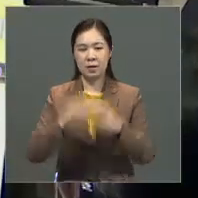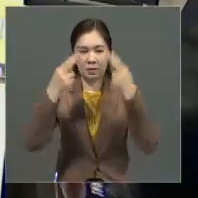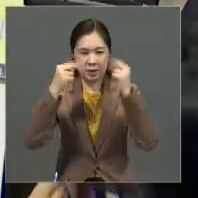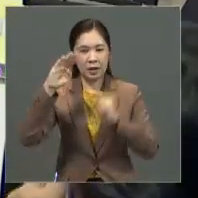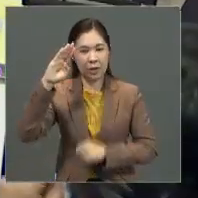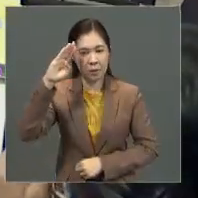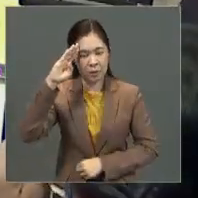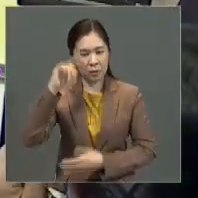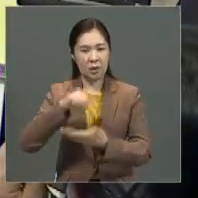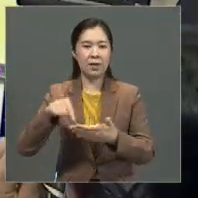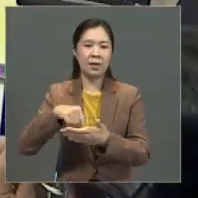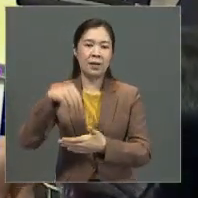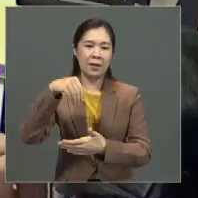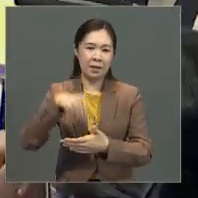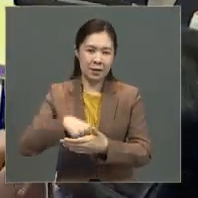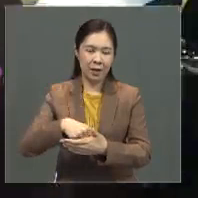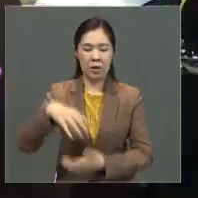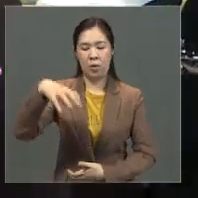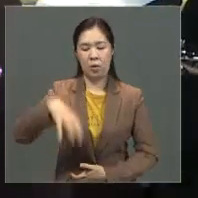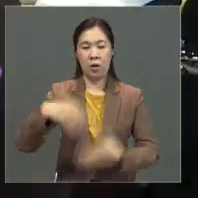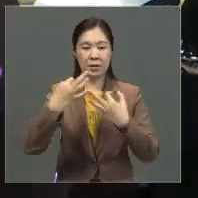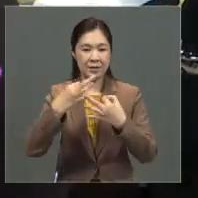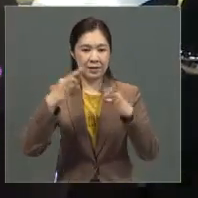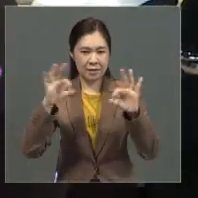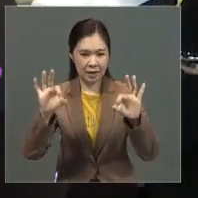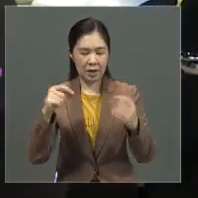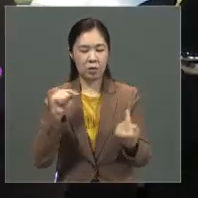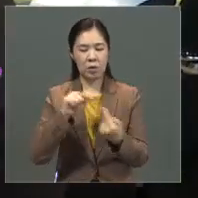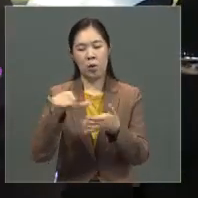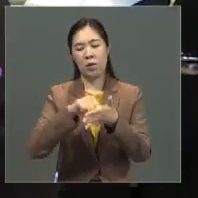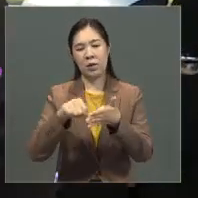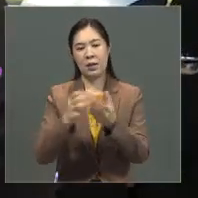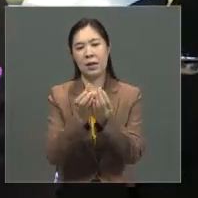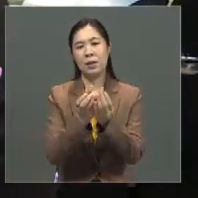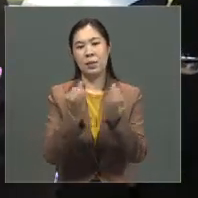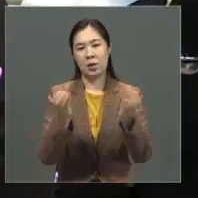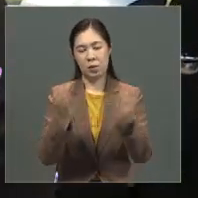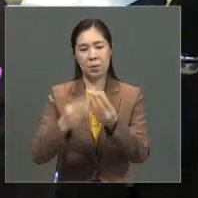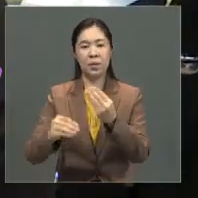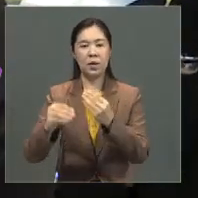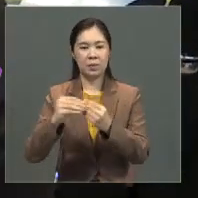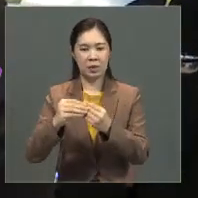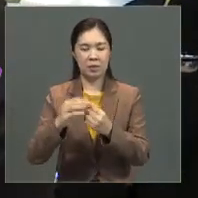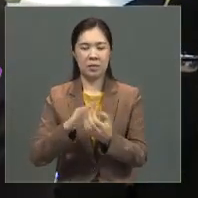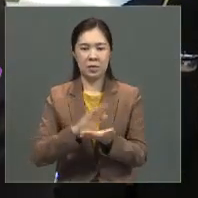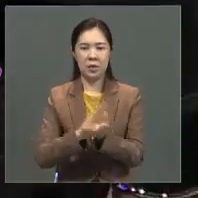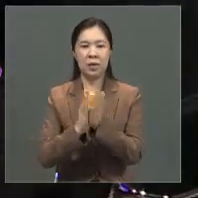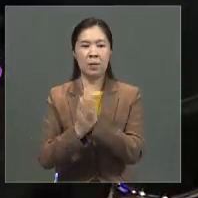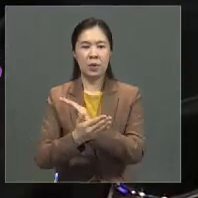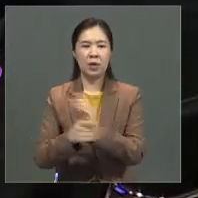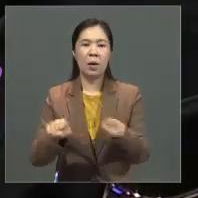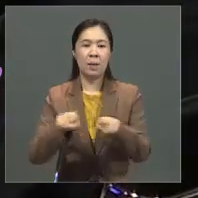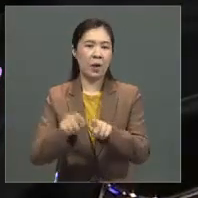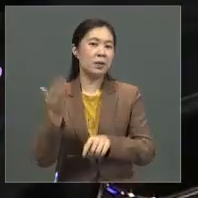นตรีการตรวจสอบองค์กรอิสระและกระบวนการแก้ไขเพิ่มเติมรัฐธรรมนูญเพื่อให้กลับไปใช้เหมือนเดิมในอดี